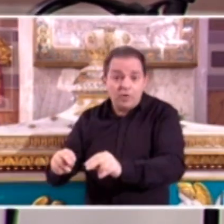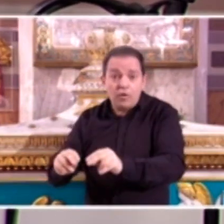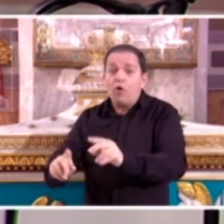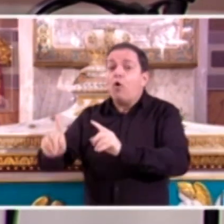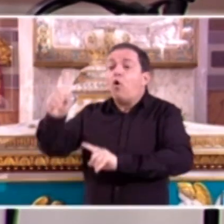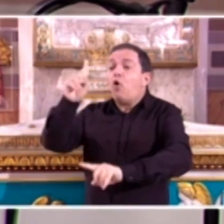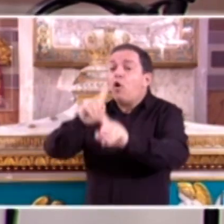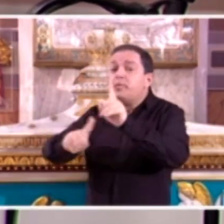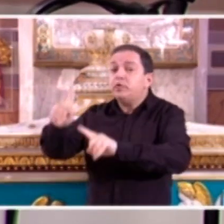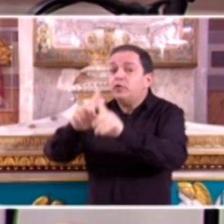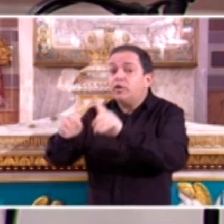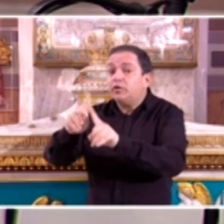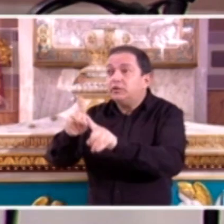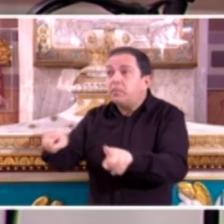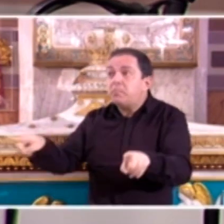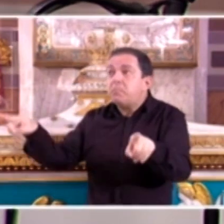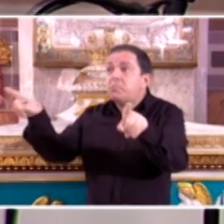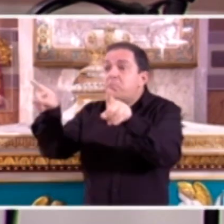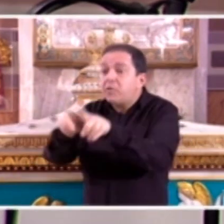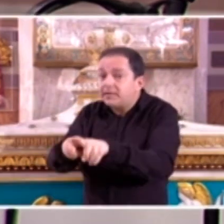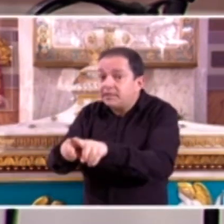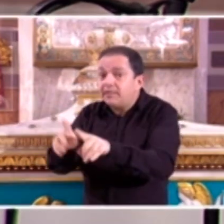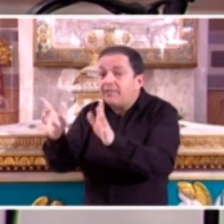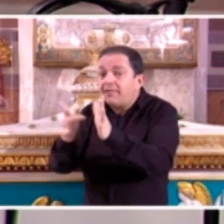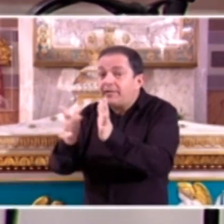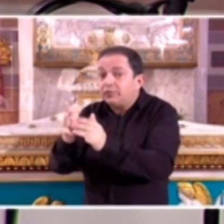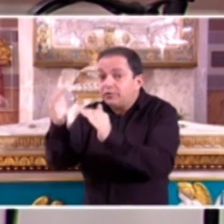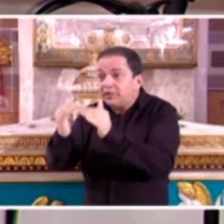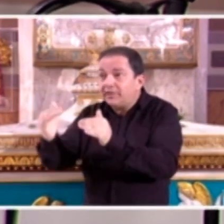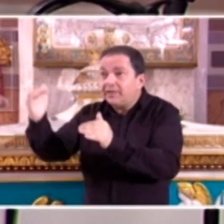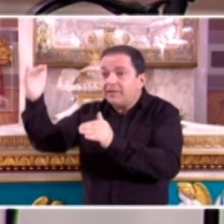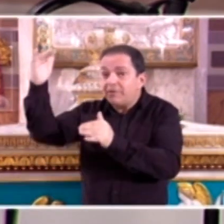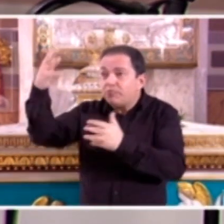Ο δε κολλώμενος το Κυρίο εν